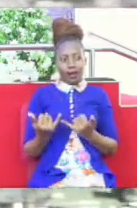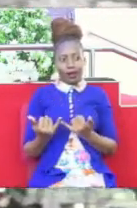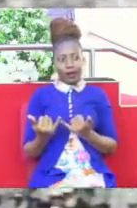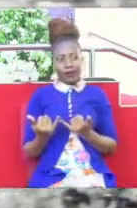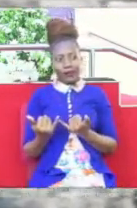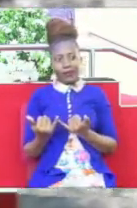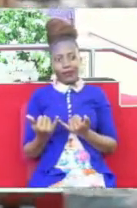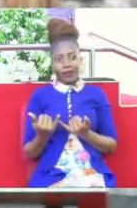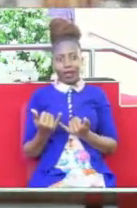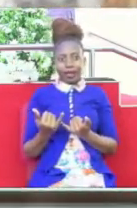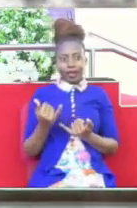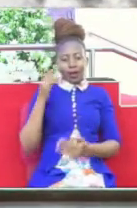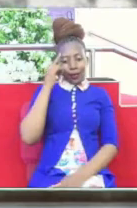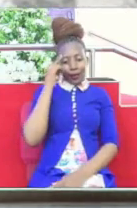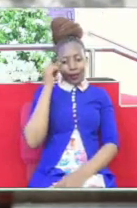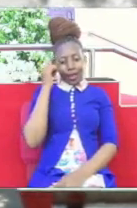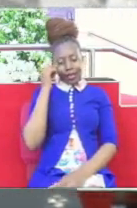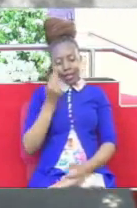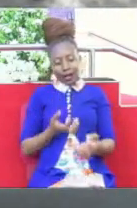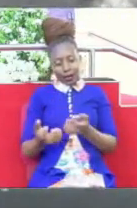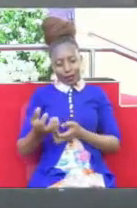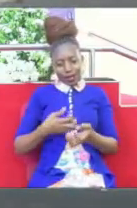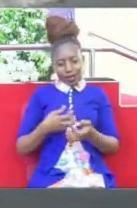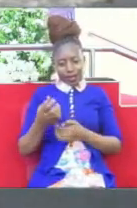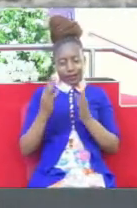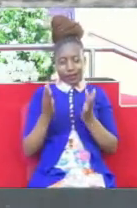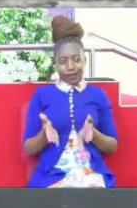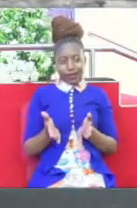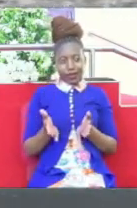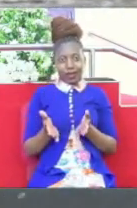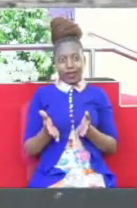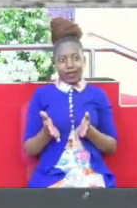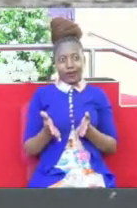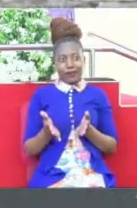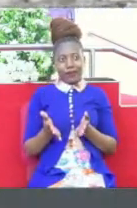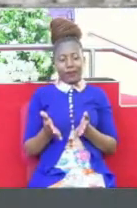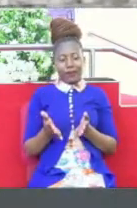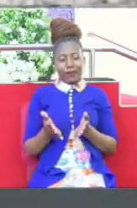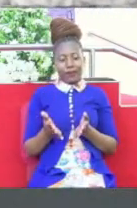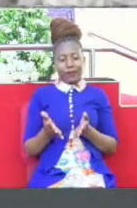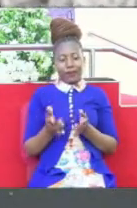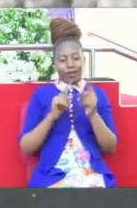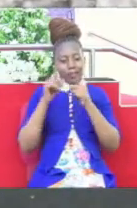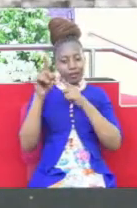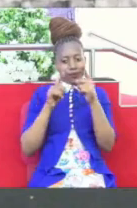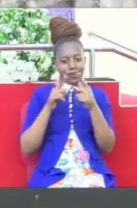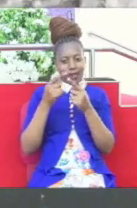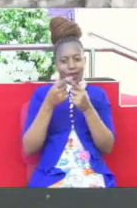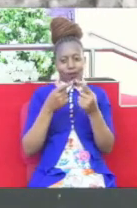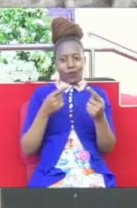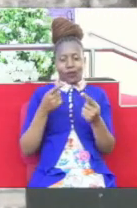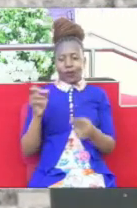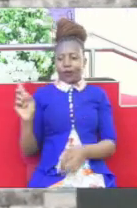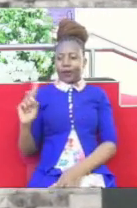Mombasa businessman. Na yule mwanabiashara wa pale Mombasa, coming from Nairobi going the other way. Akitokea Nairobi